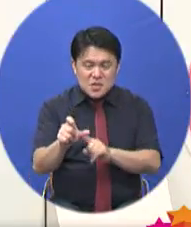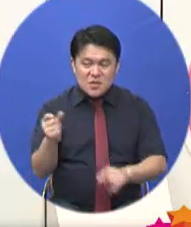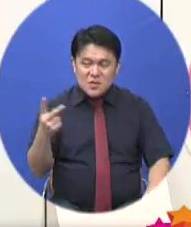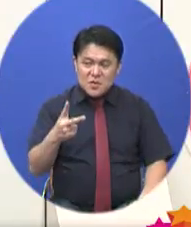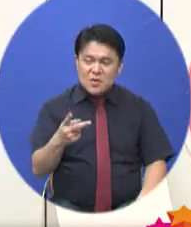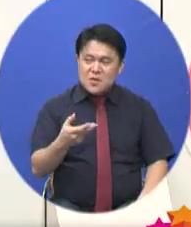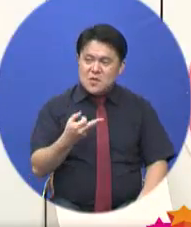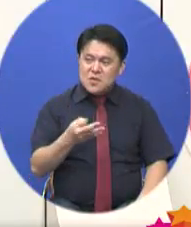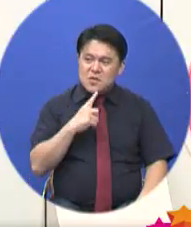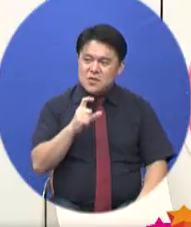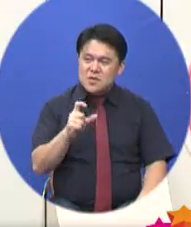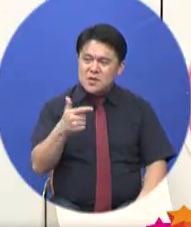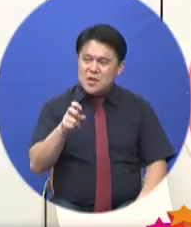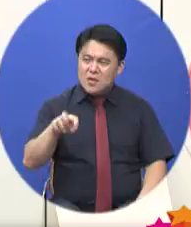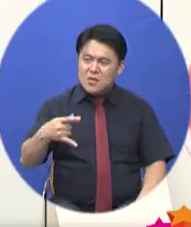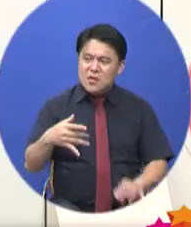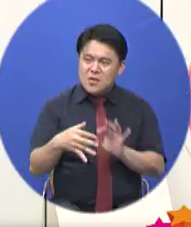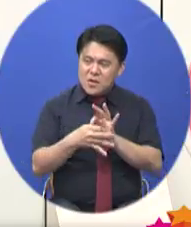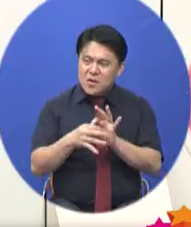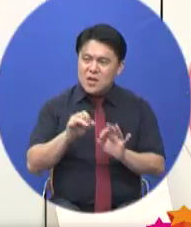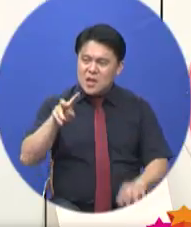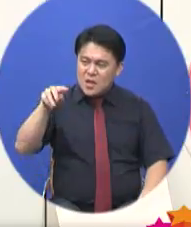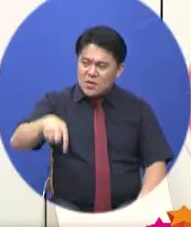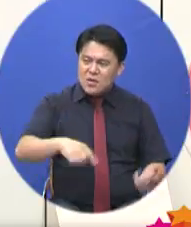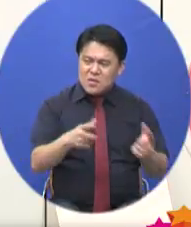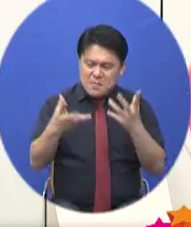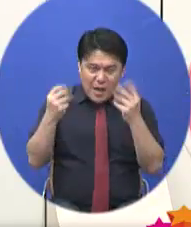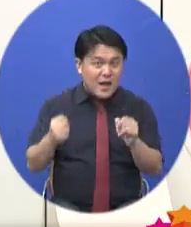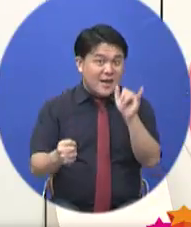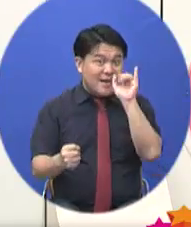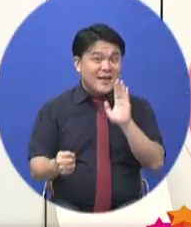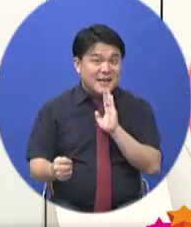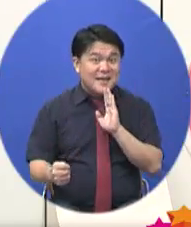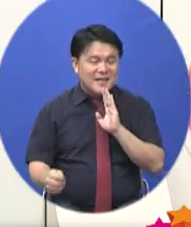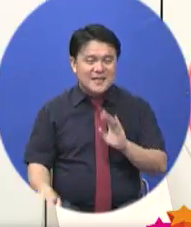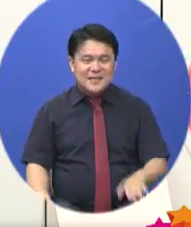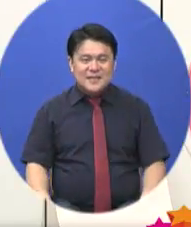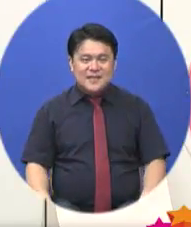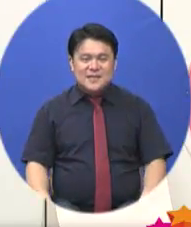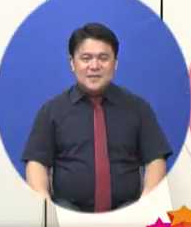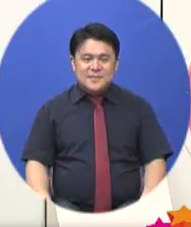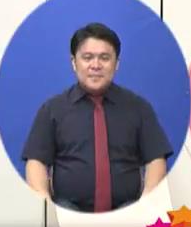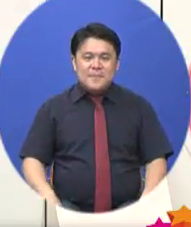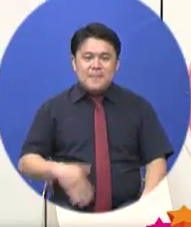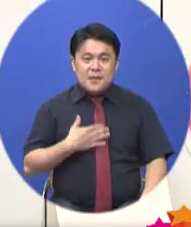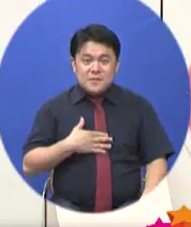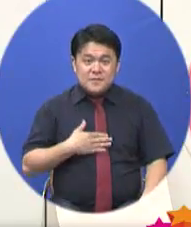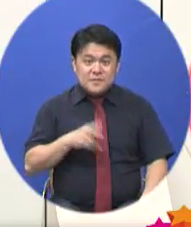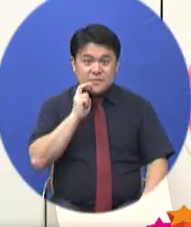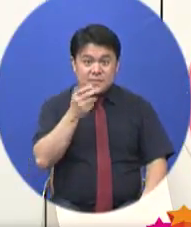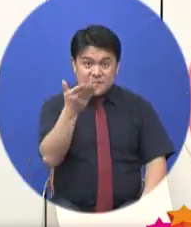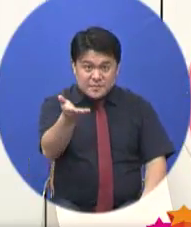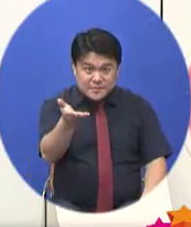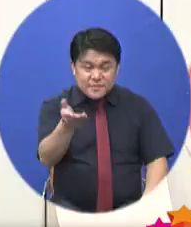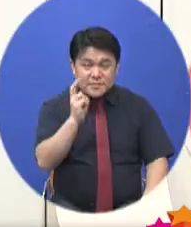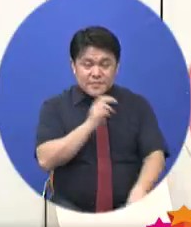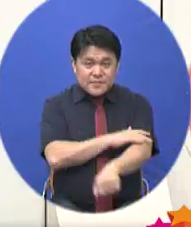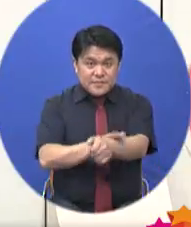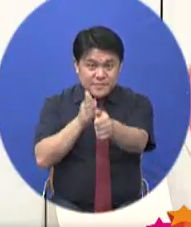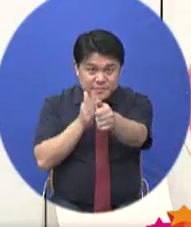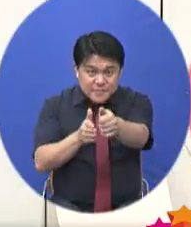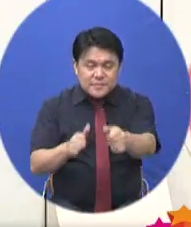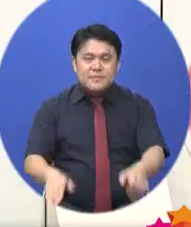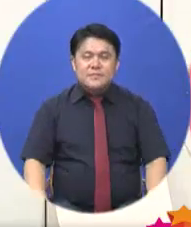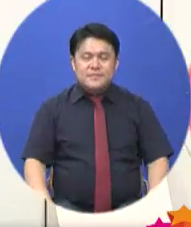뭐 남원의 수 뭐 여러 가지 등등 예. 많이 있죠. 네. 그러면 네. 네. 자, 음악 드리겠습니다. 잘